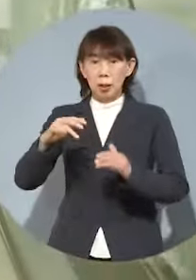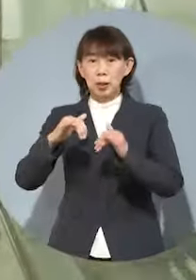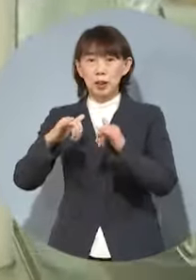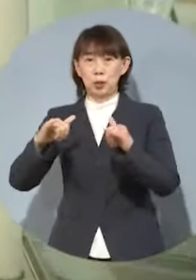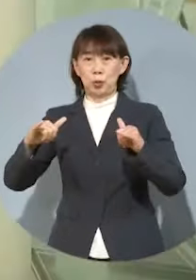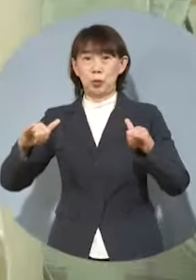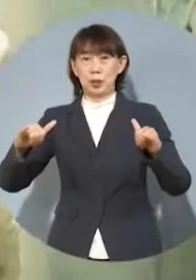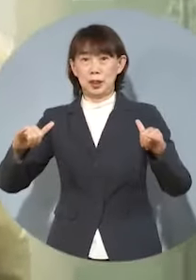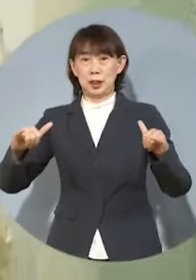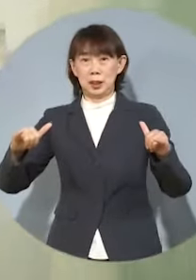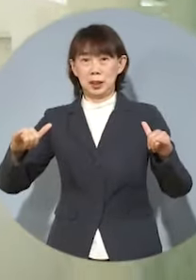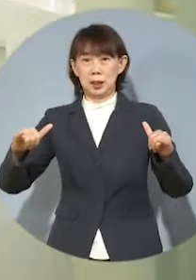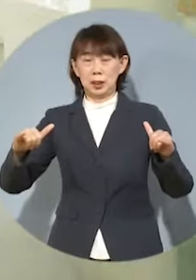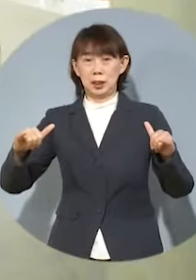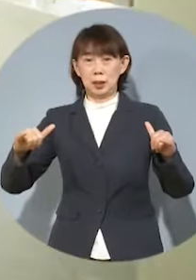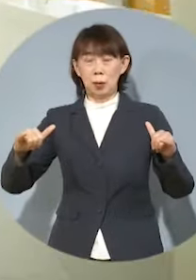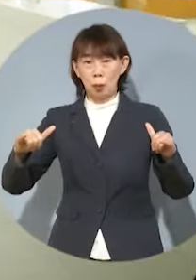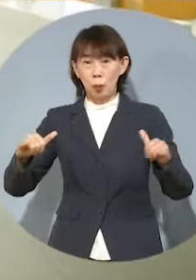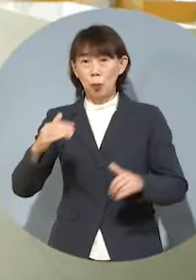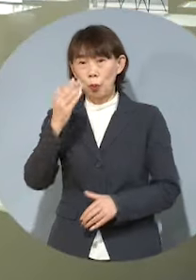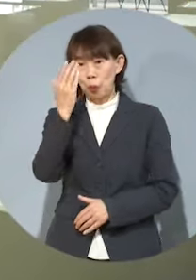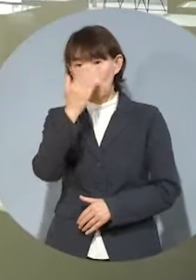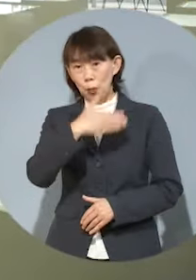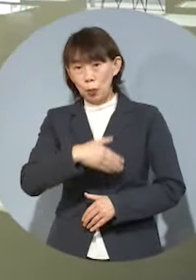おー、広い。